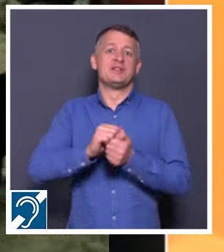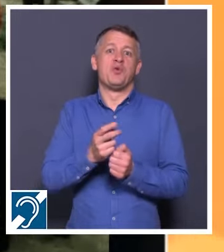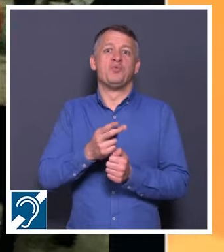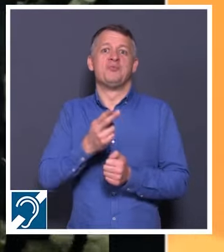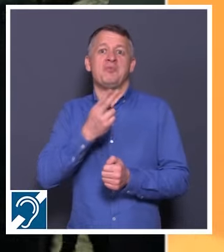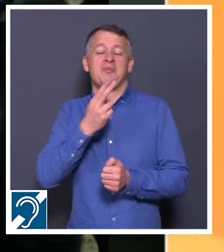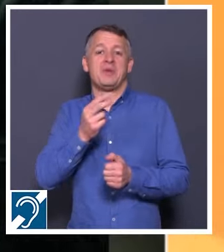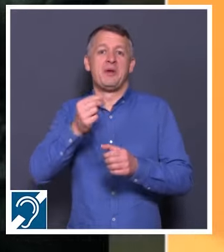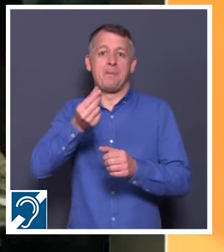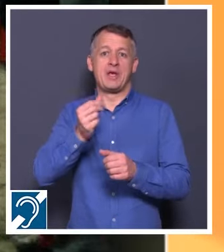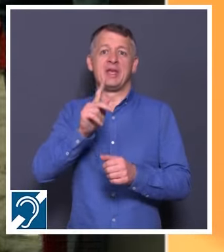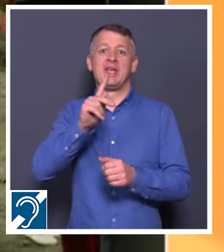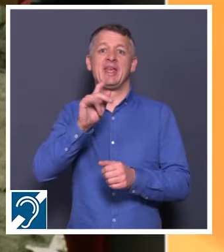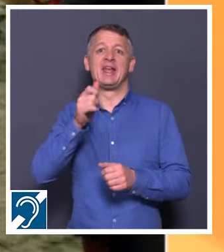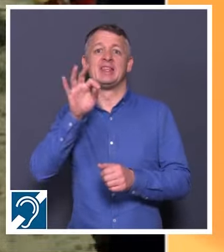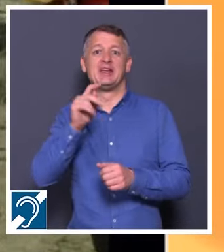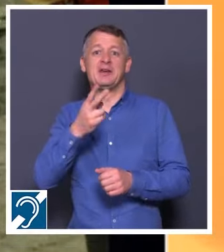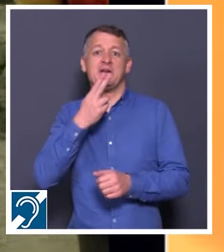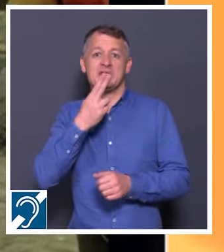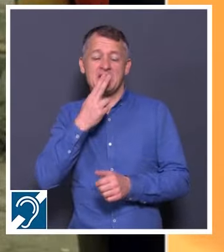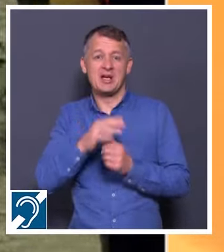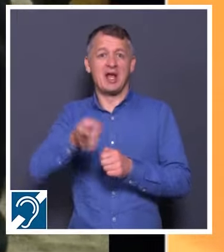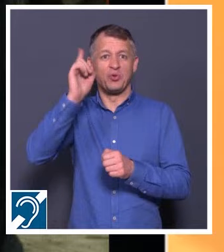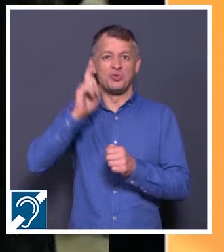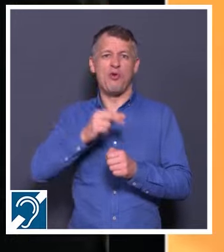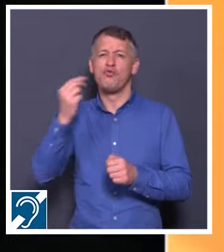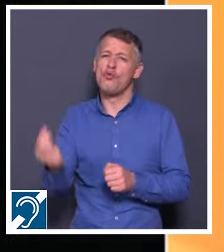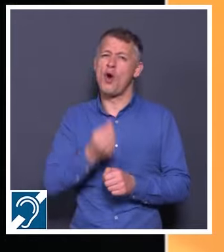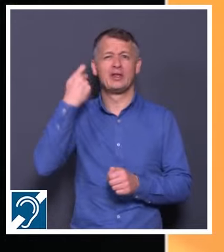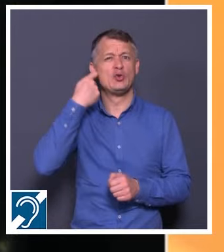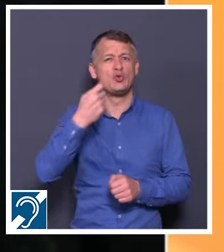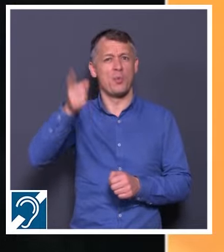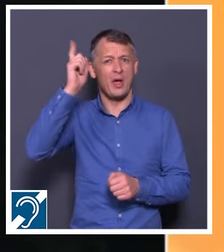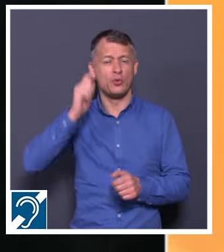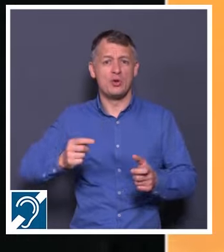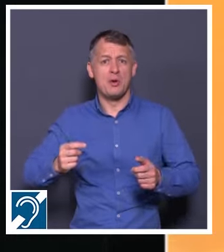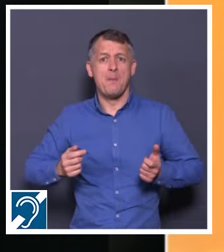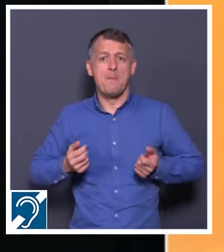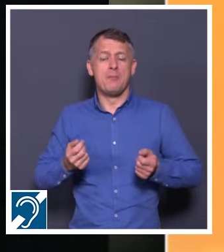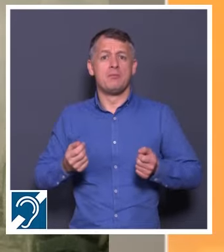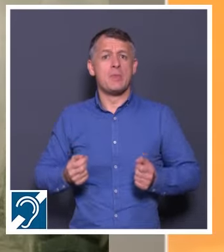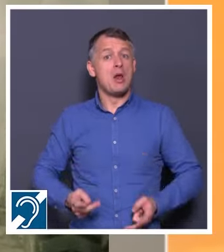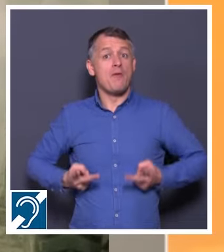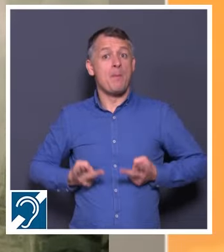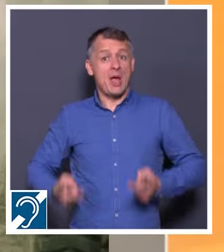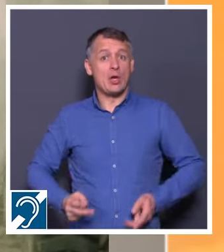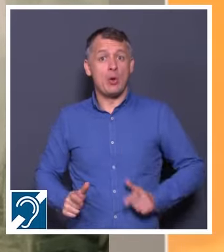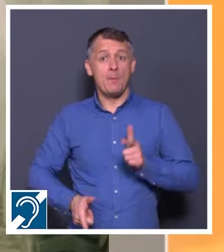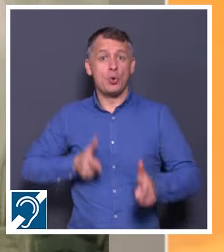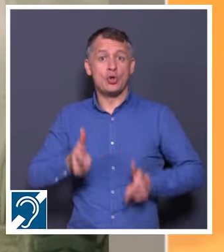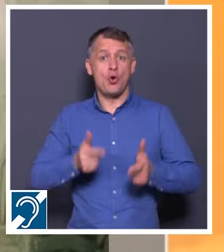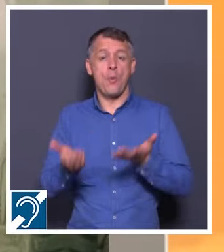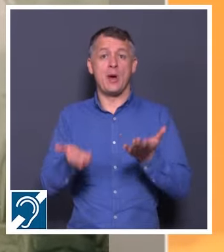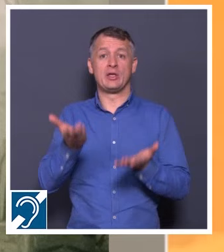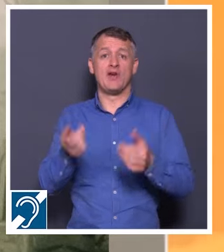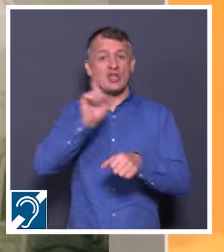sau prețul unei perechi de blugi, vedea că de fapt erau extrem, extrem de scumpe în comparație cu